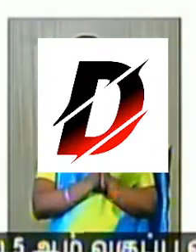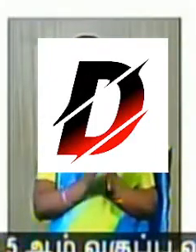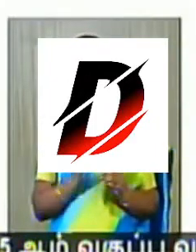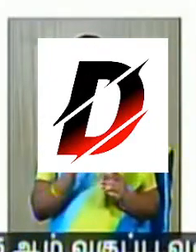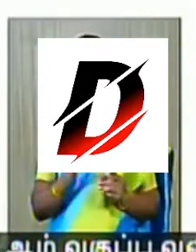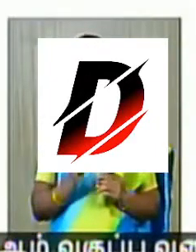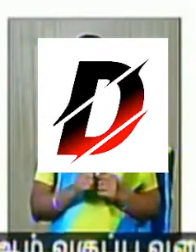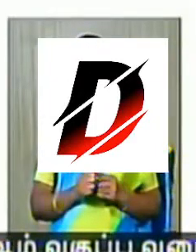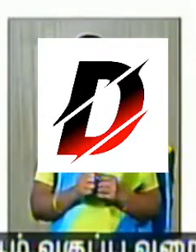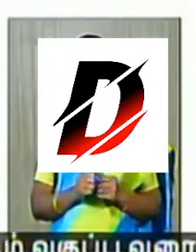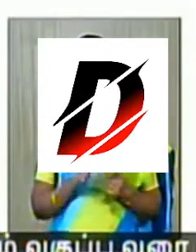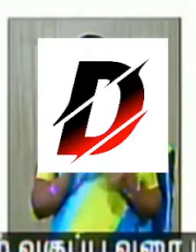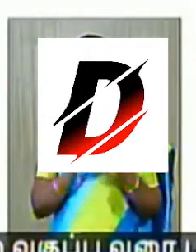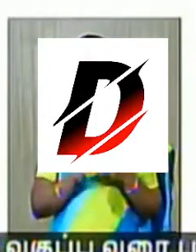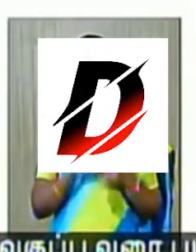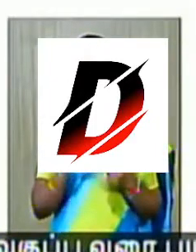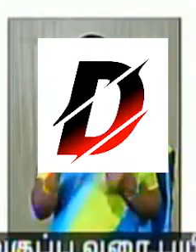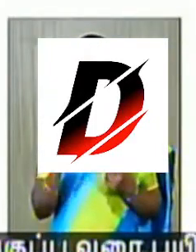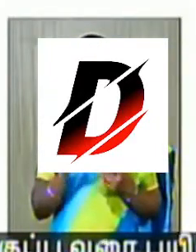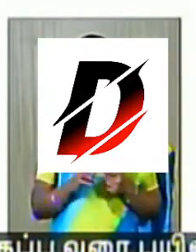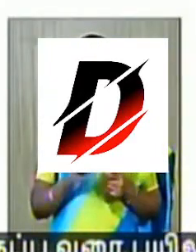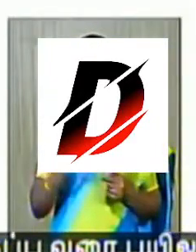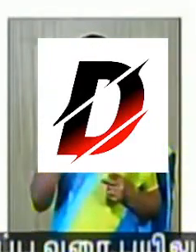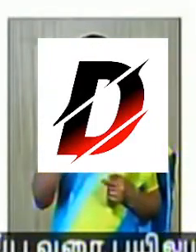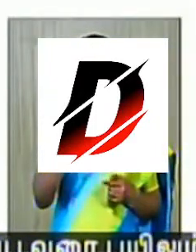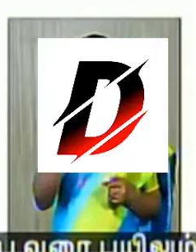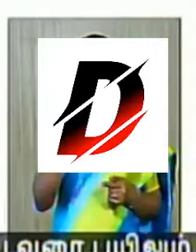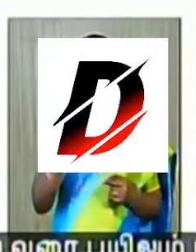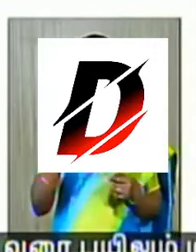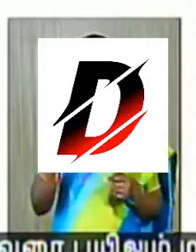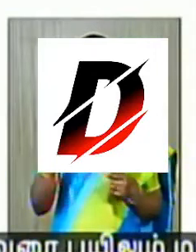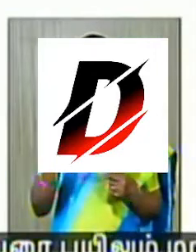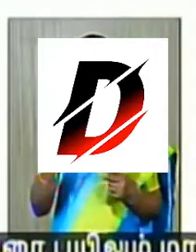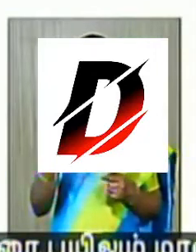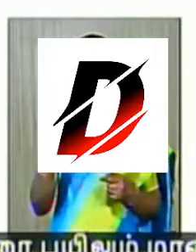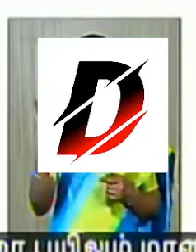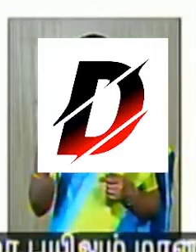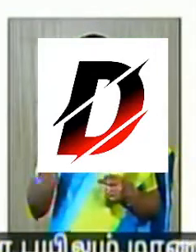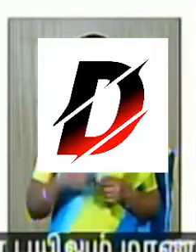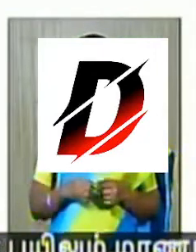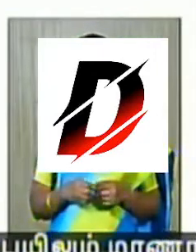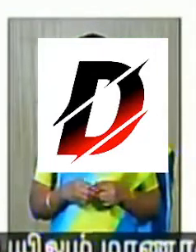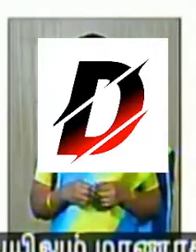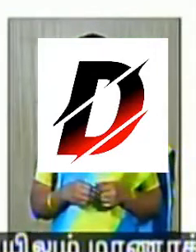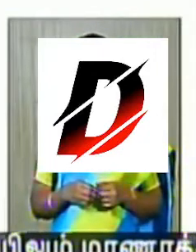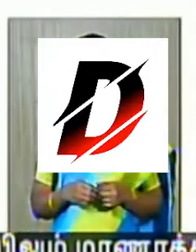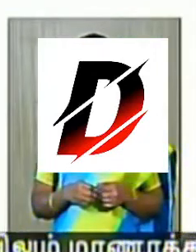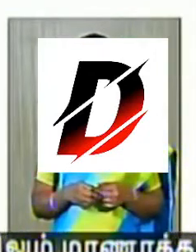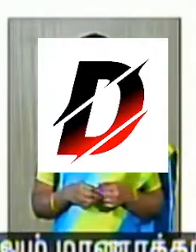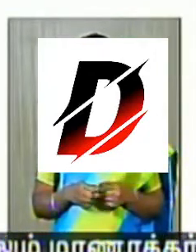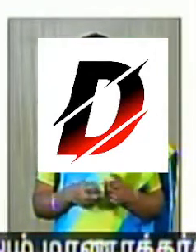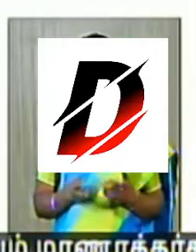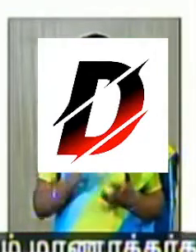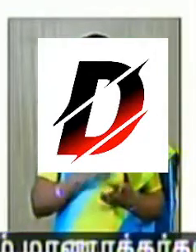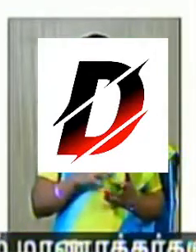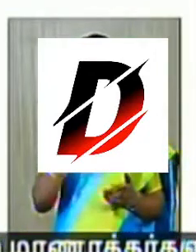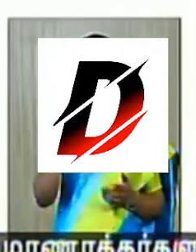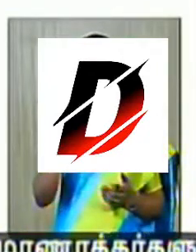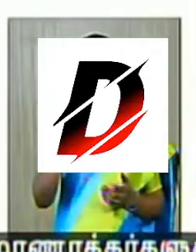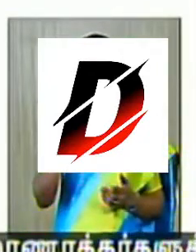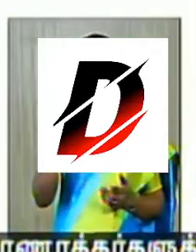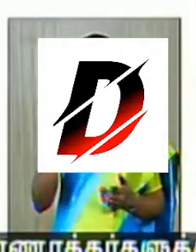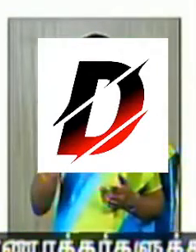0 தானே வரும் எக்ஸ் நடுவில், எக்ஸே இல்லையே எங்கே. அப்போ -3+3 இப்படி ஒன்று எடுத்துக்கலாம். அல்லது இது x-3, x+3